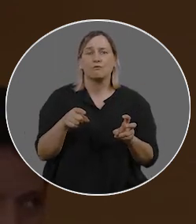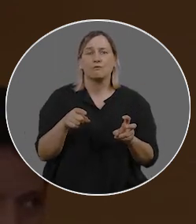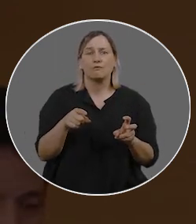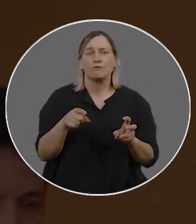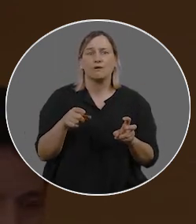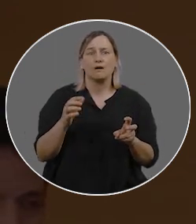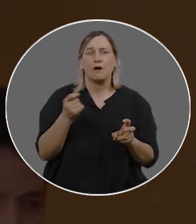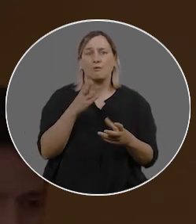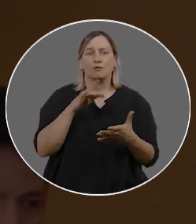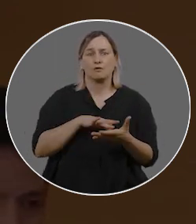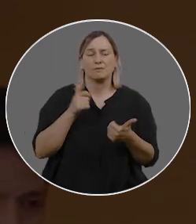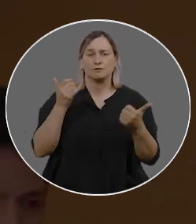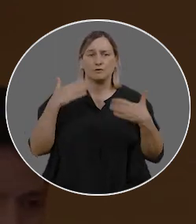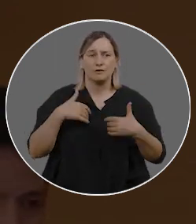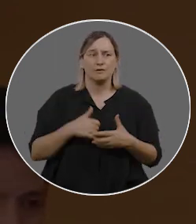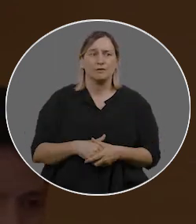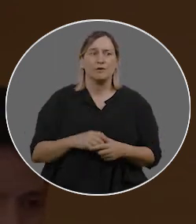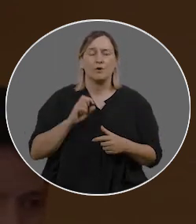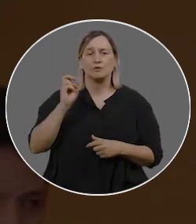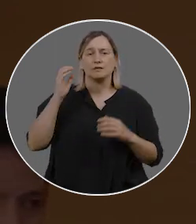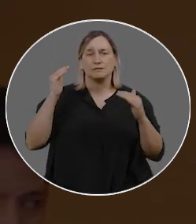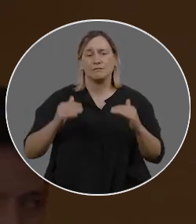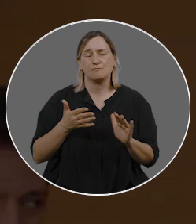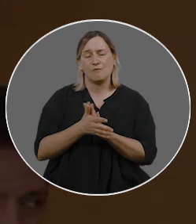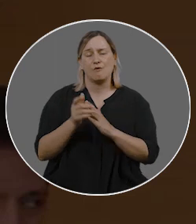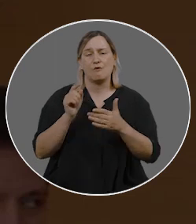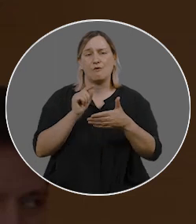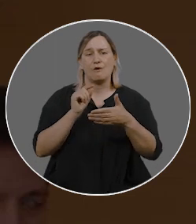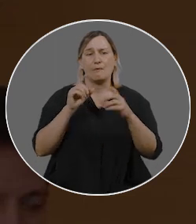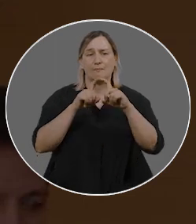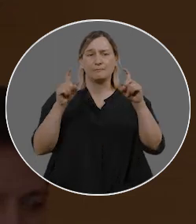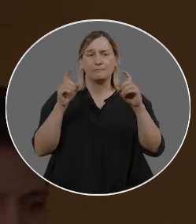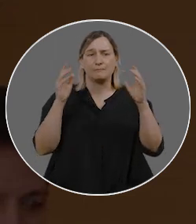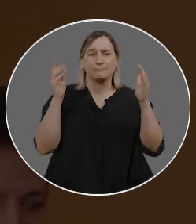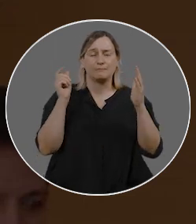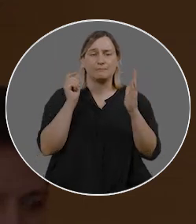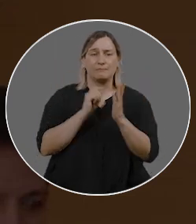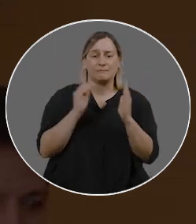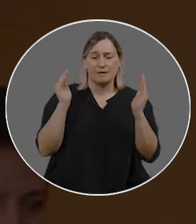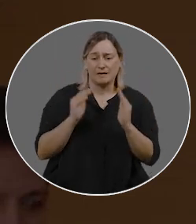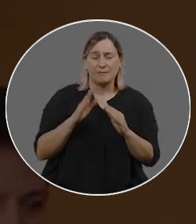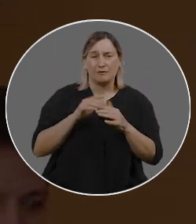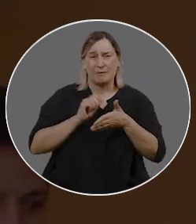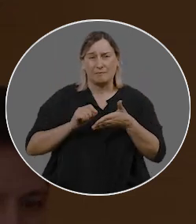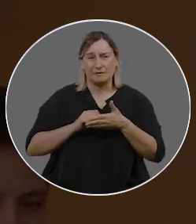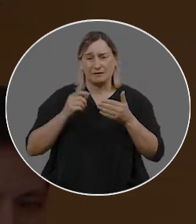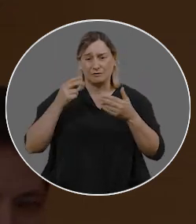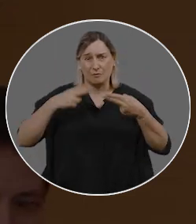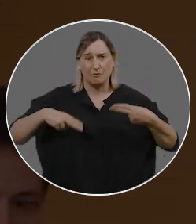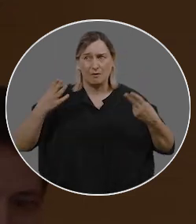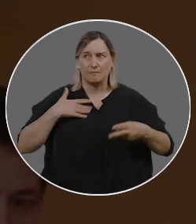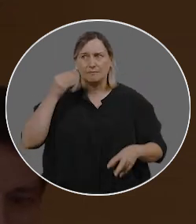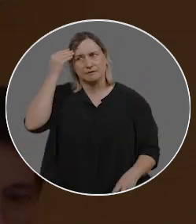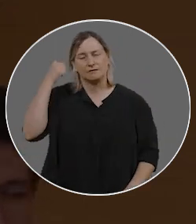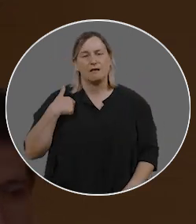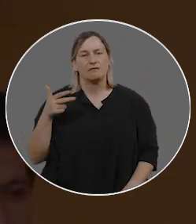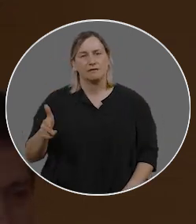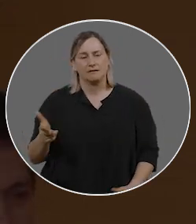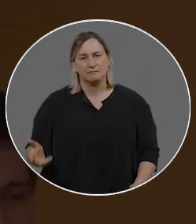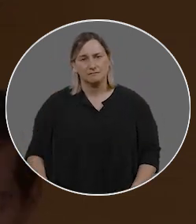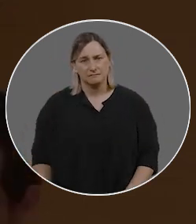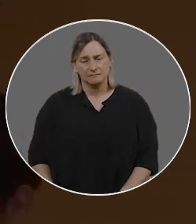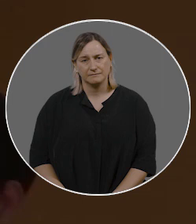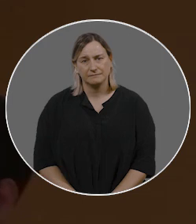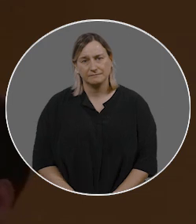algunes els hi toca, en altres potser no els hi toca tant per ser més petites, el que sigui, però quan és una administració pública dius, bueno, és que són els meus drets també, no?